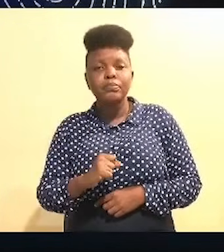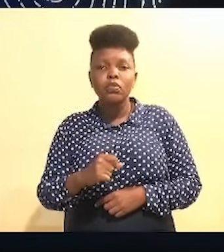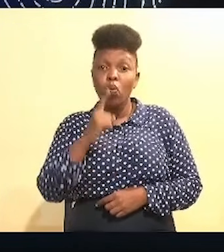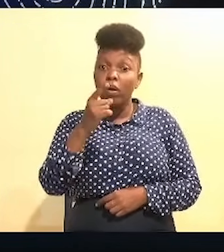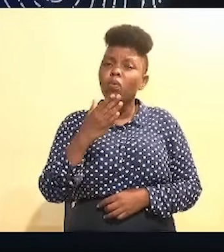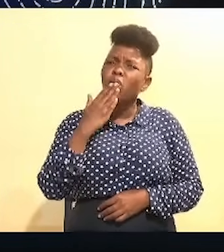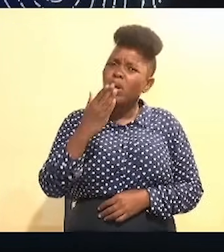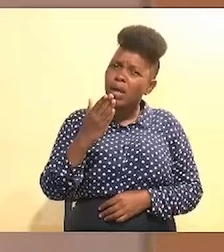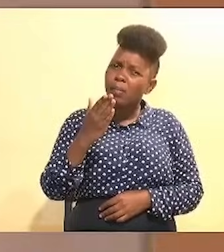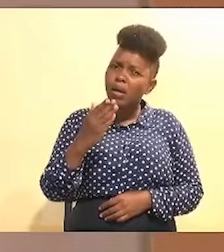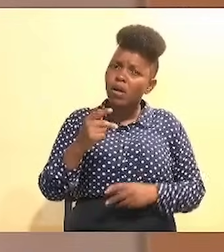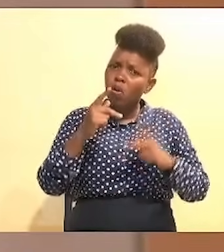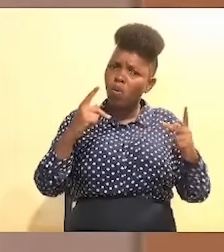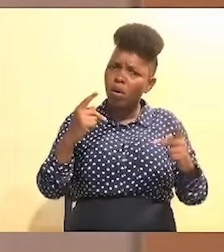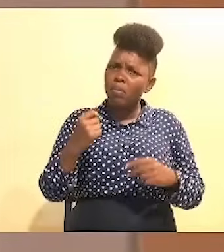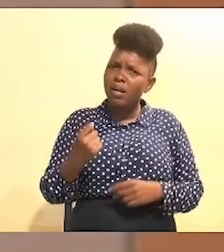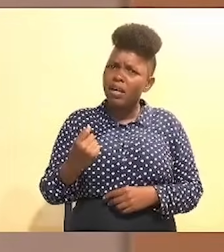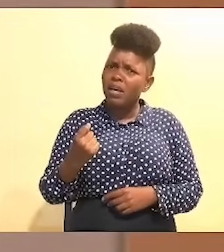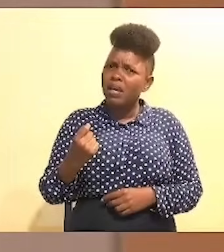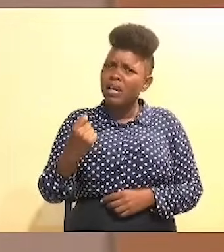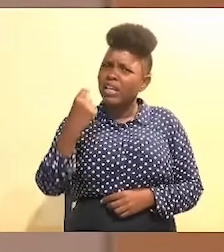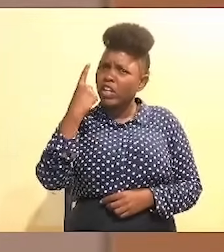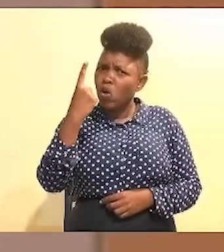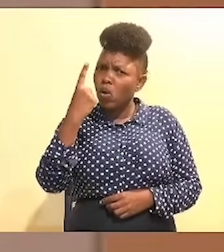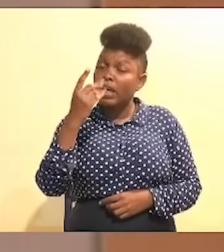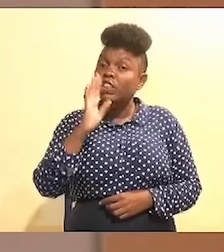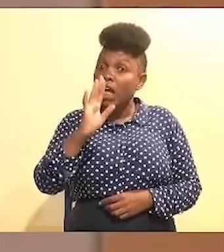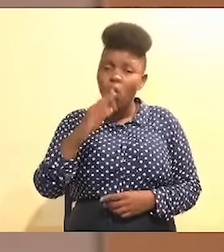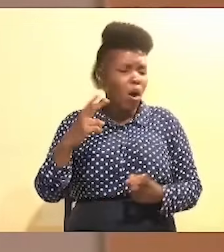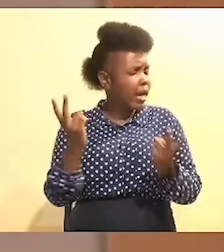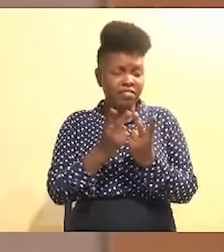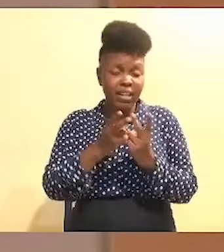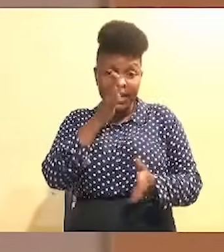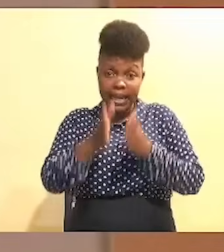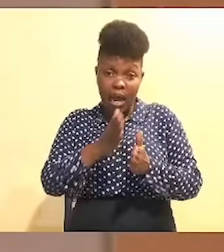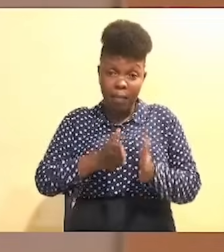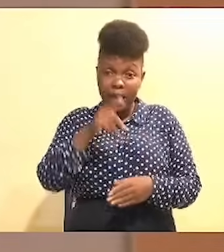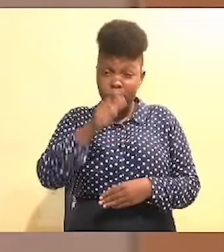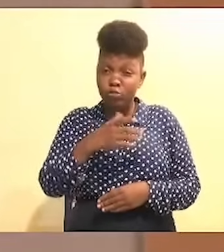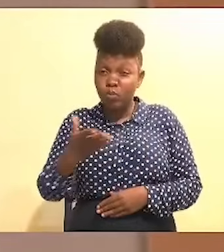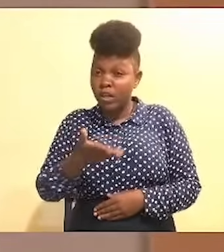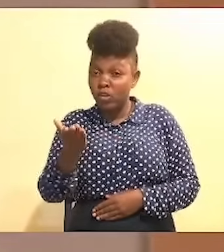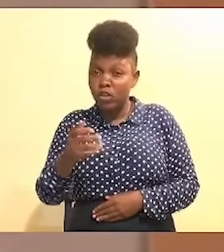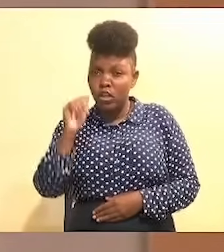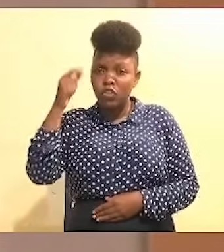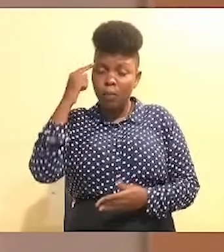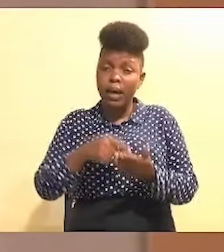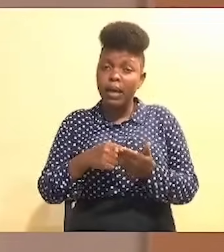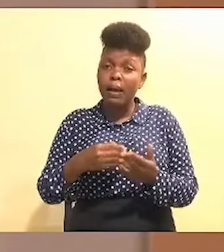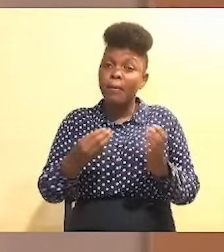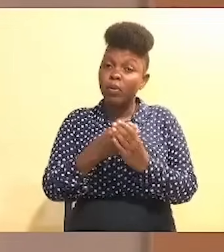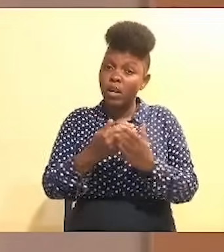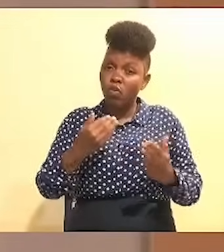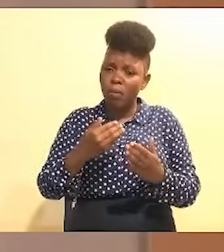una habari kwamba kidole chako hakifanani alama zake na mtu mwingine yote? Ndiyo maana pamoja na kwamba tulikuwa tunatumia